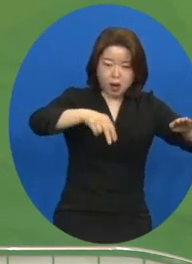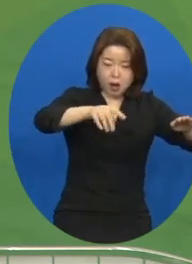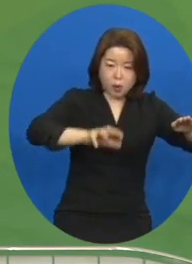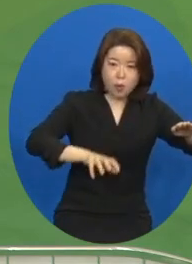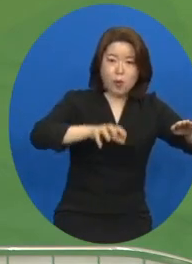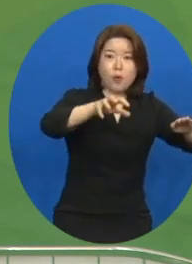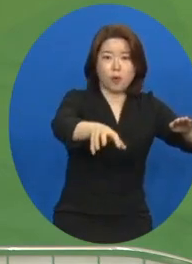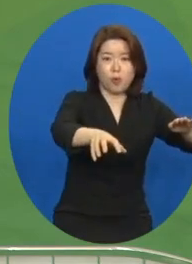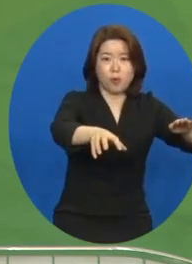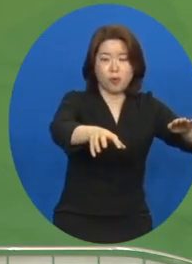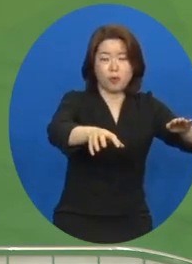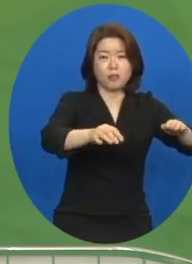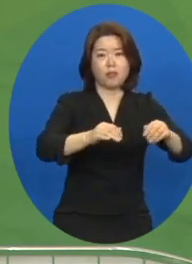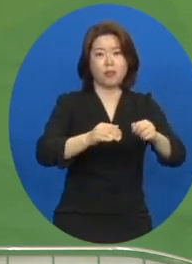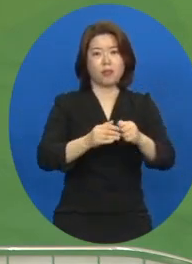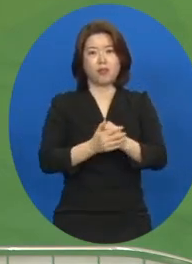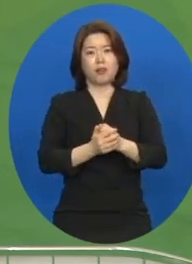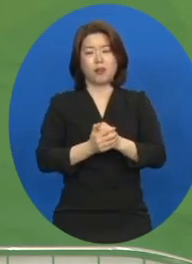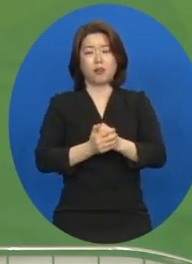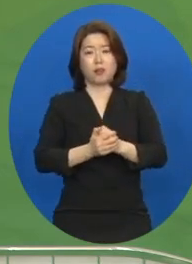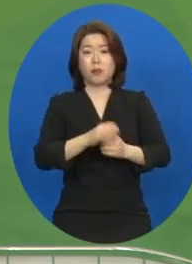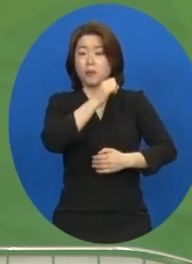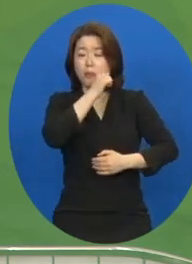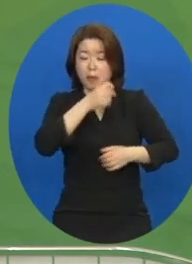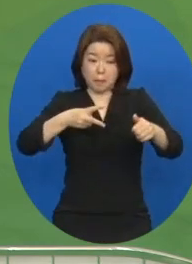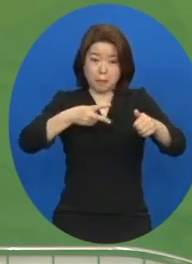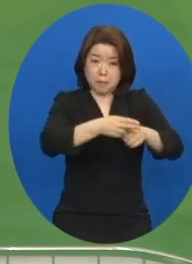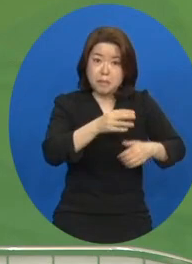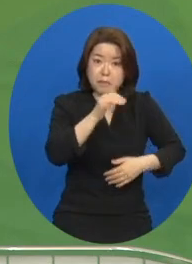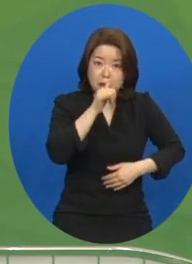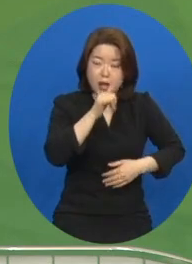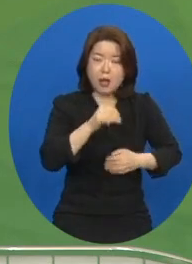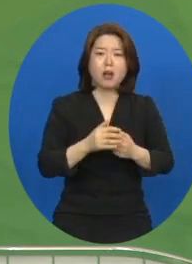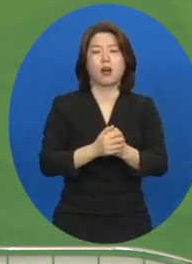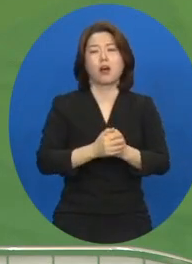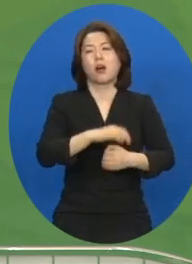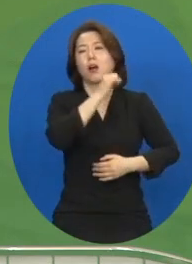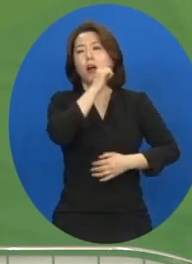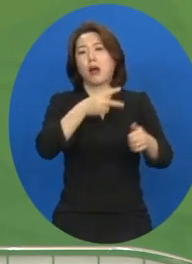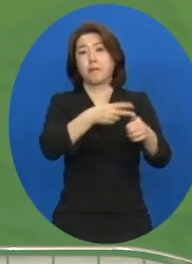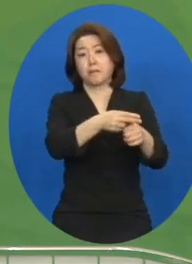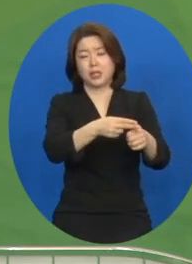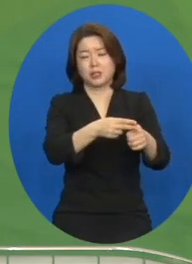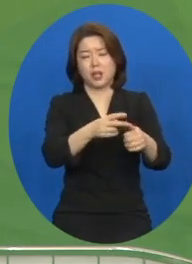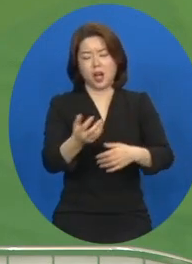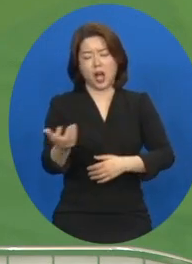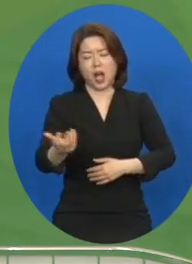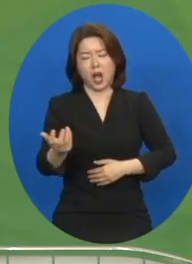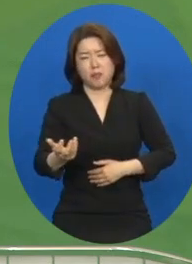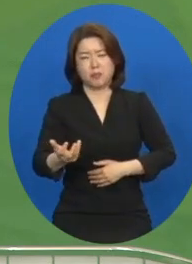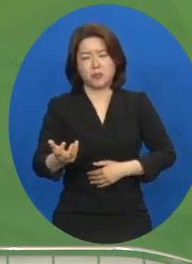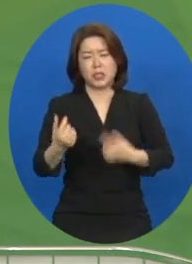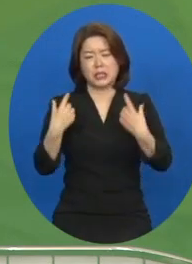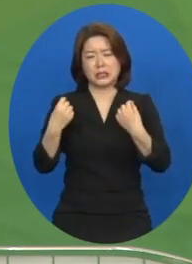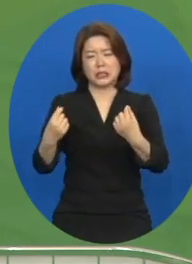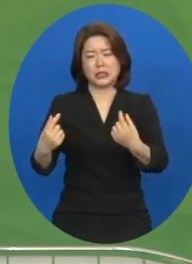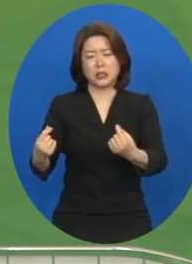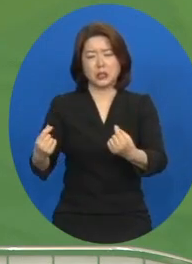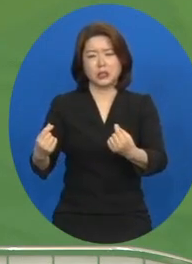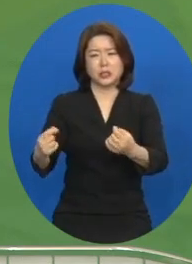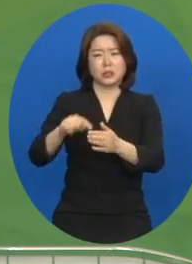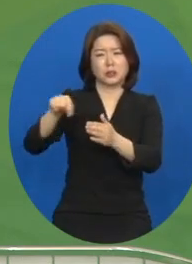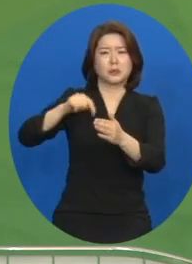건넜습니다. 그리고는 할례를 받았어요. 그 할례 받을 때 그 통증이 아마 여전히 그들을